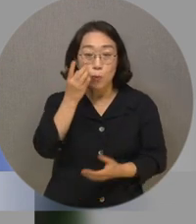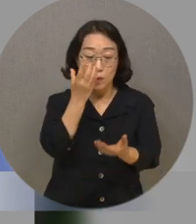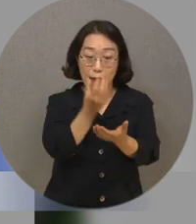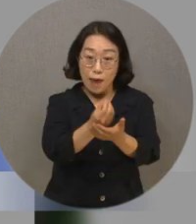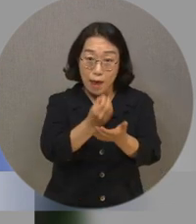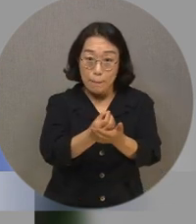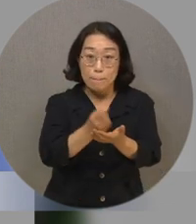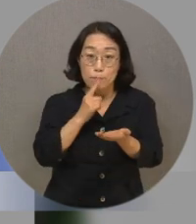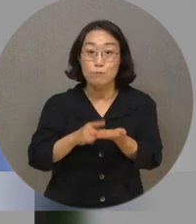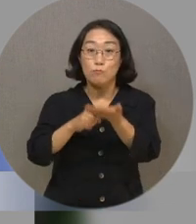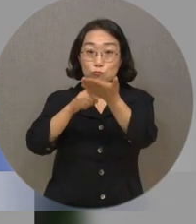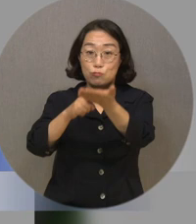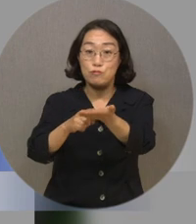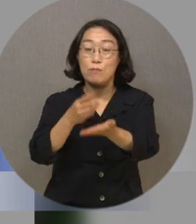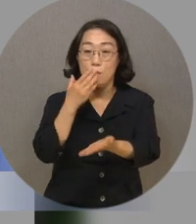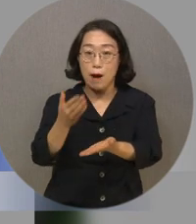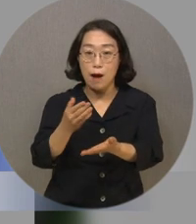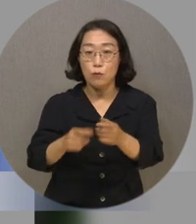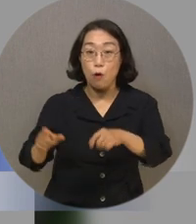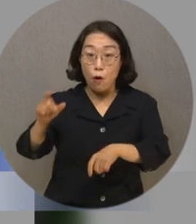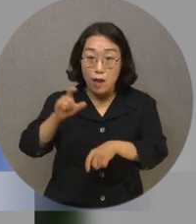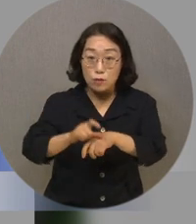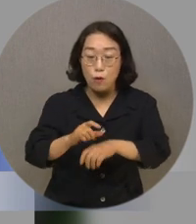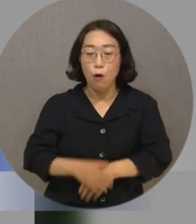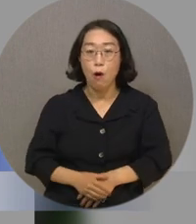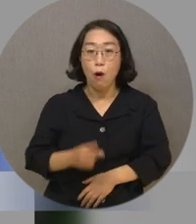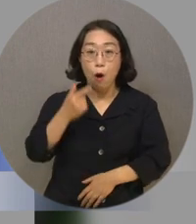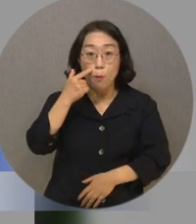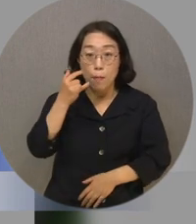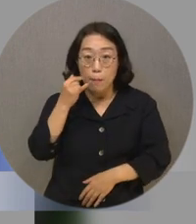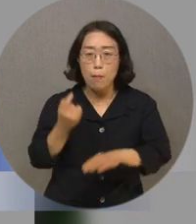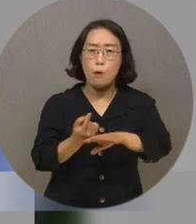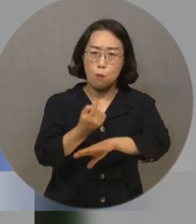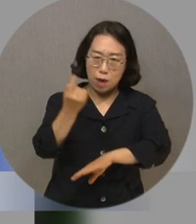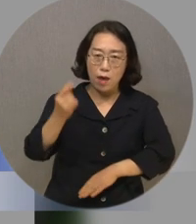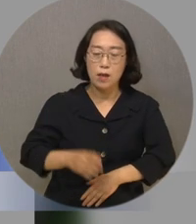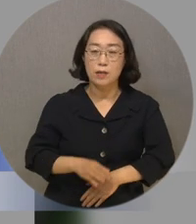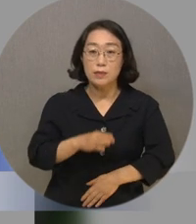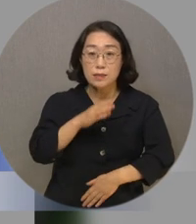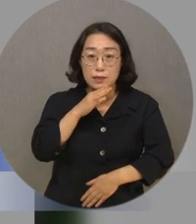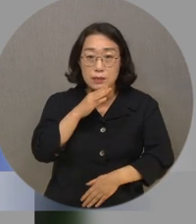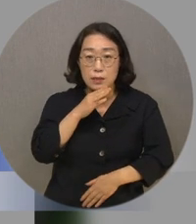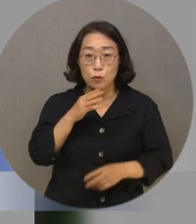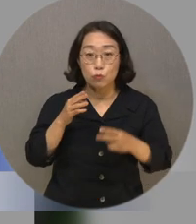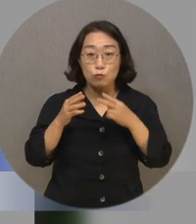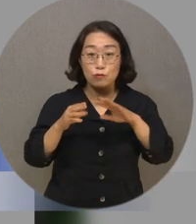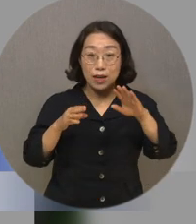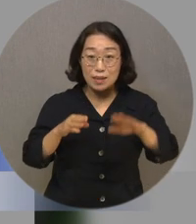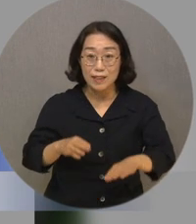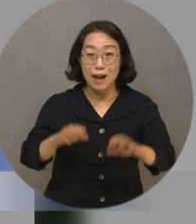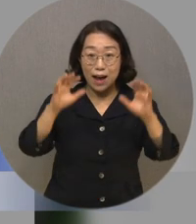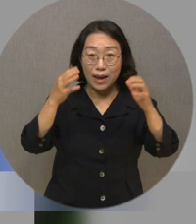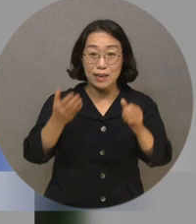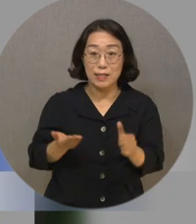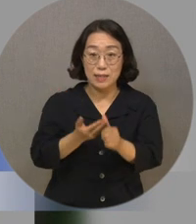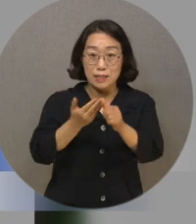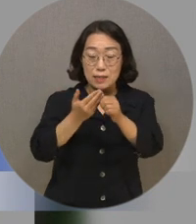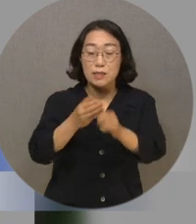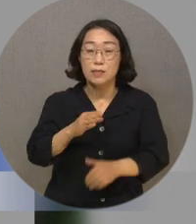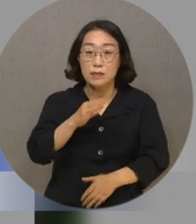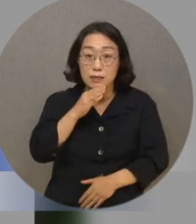통해 신청이 가능합니다 아울러 서울시는 엄마 아빠뿐만 아니라 24개월 이하 영화를 양육하는